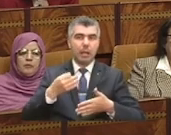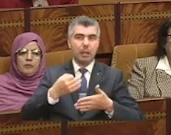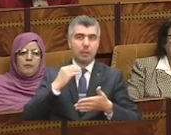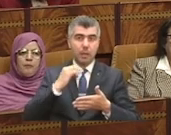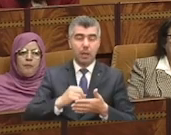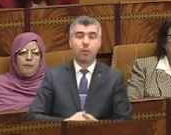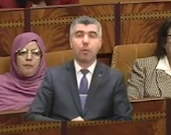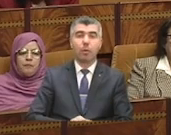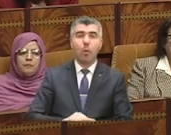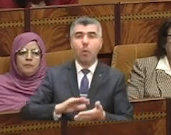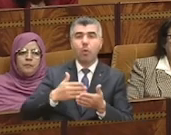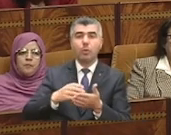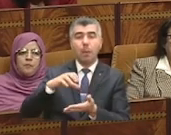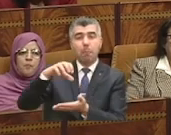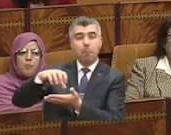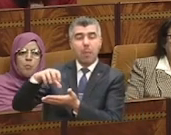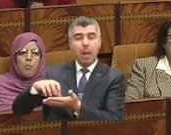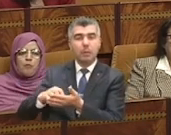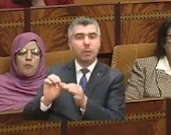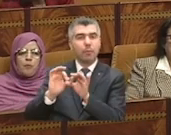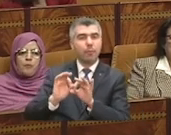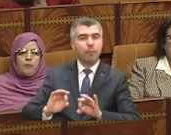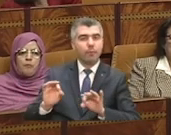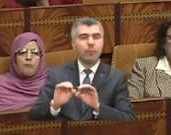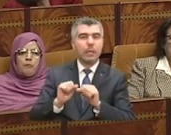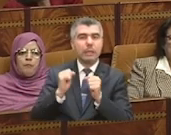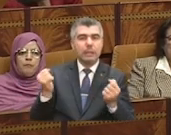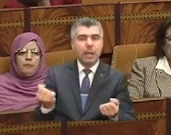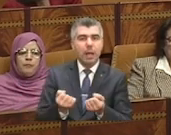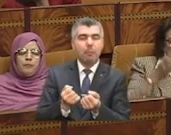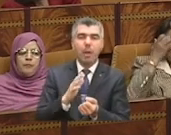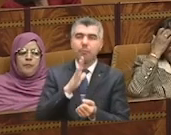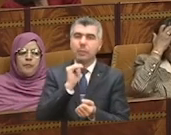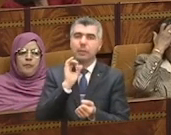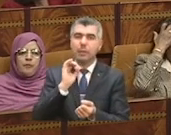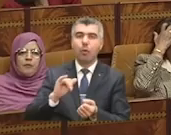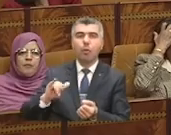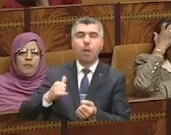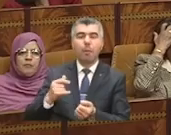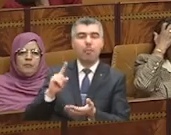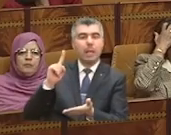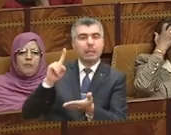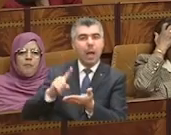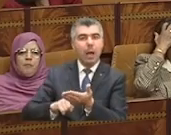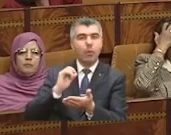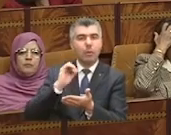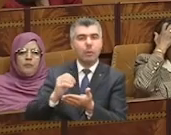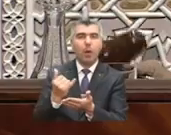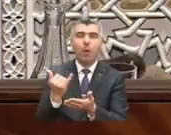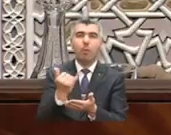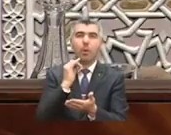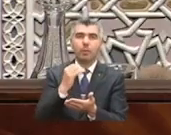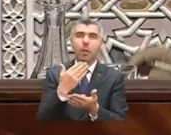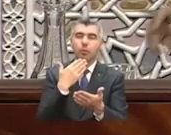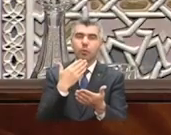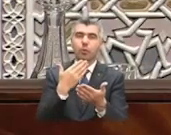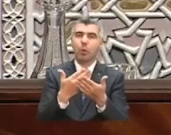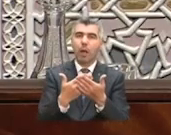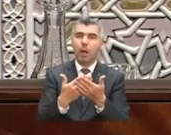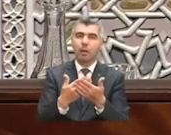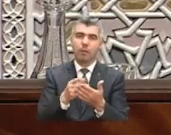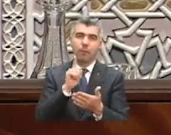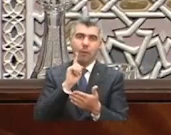اعتبار أن أي بلد لا يمكنه تحقيق التنمية بدون الطاقات الشبابية الحية ومدخل ذلك. شكرا سيدة